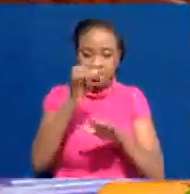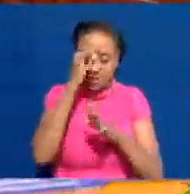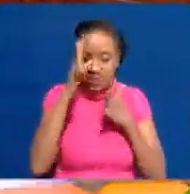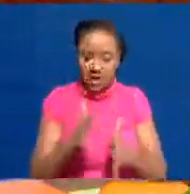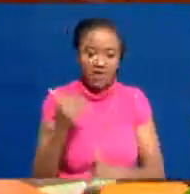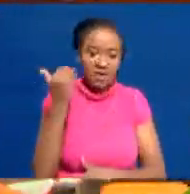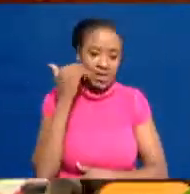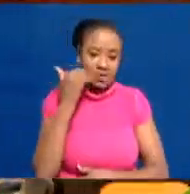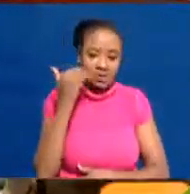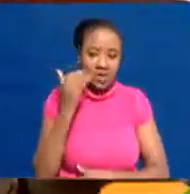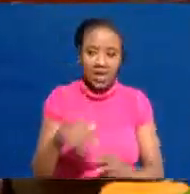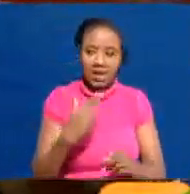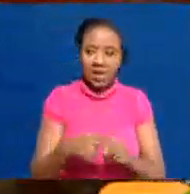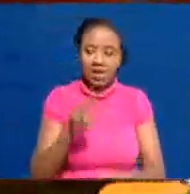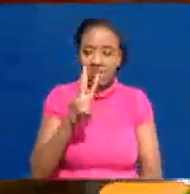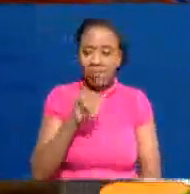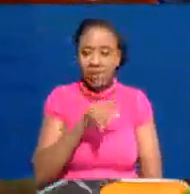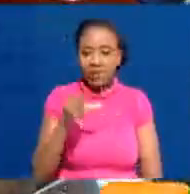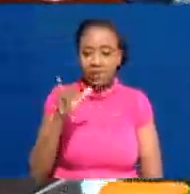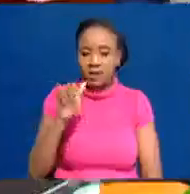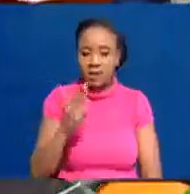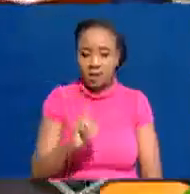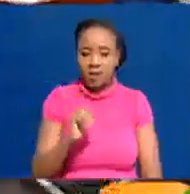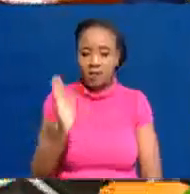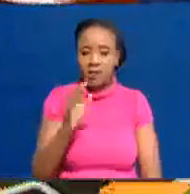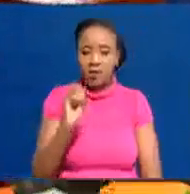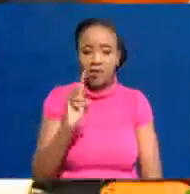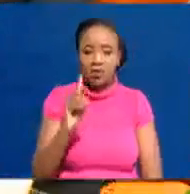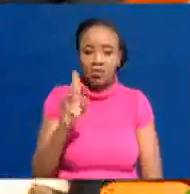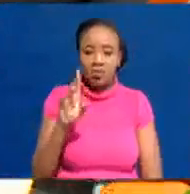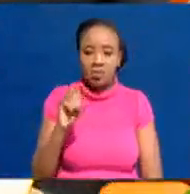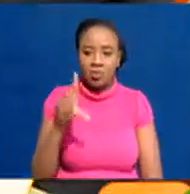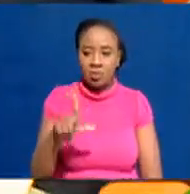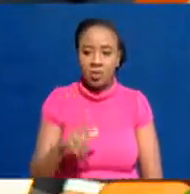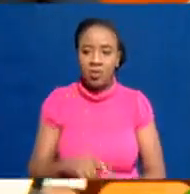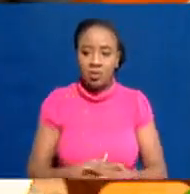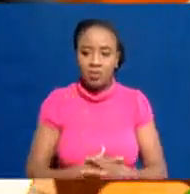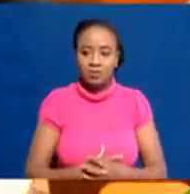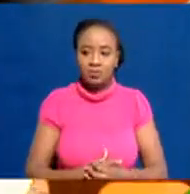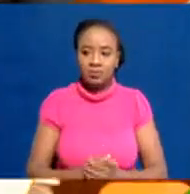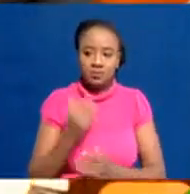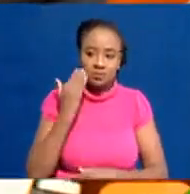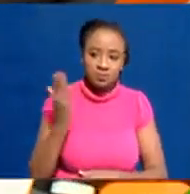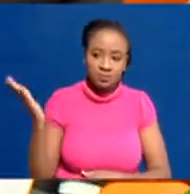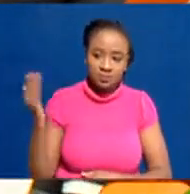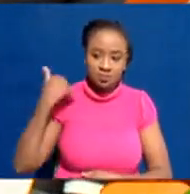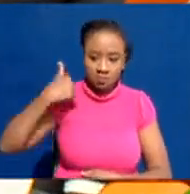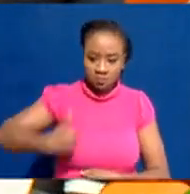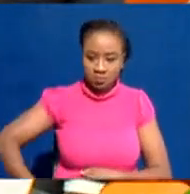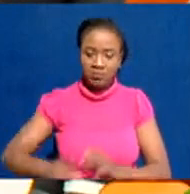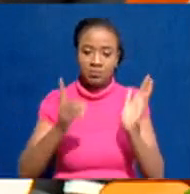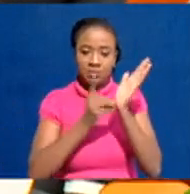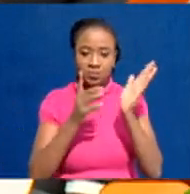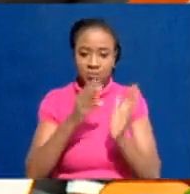Siaya William Oduol anapokuwa ofisini mwake. Hi, CPA Dr.